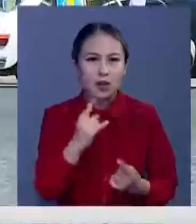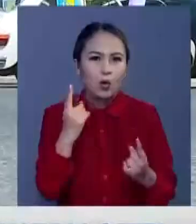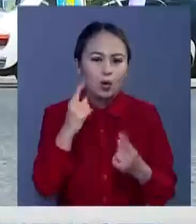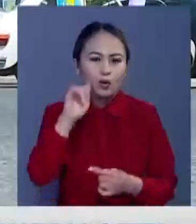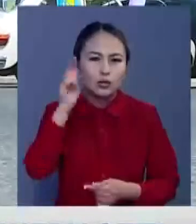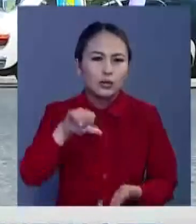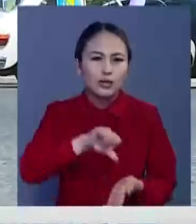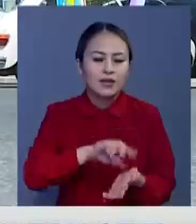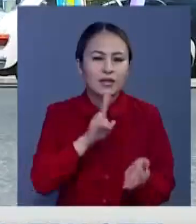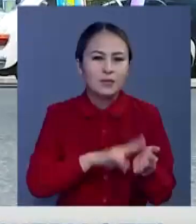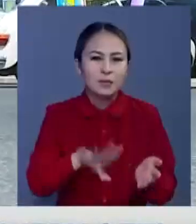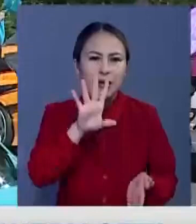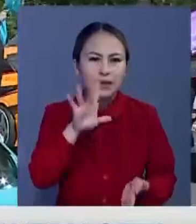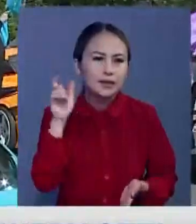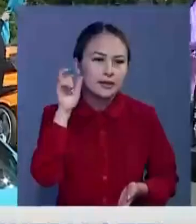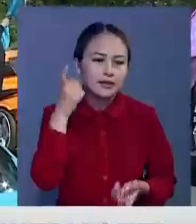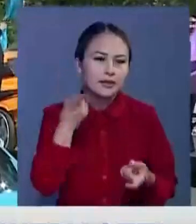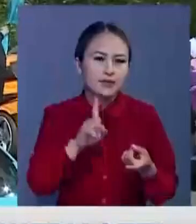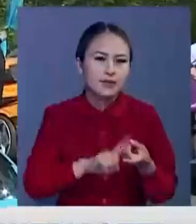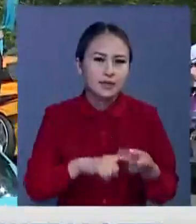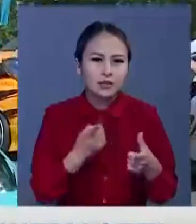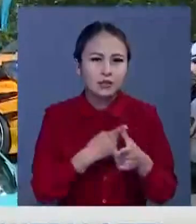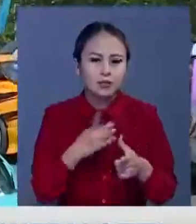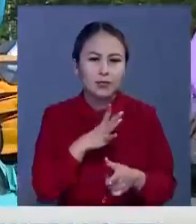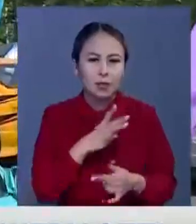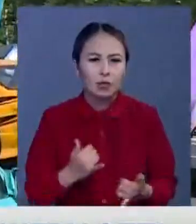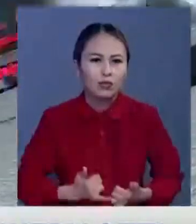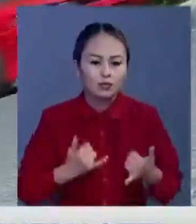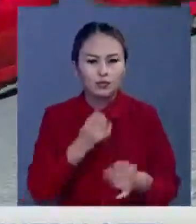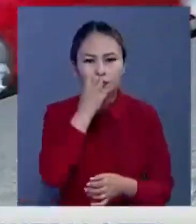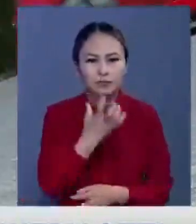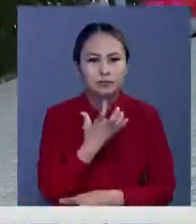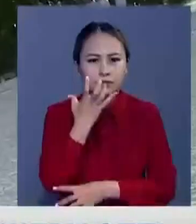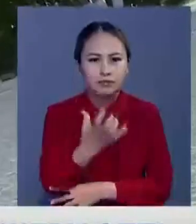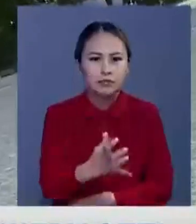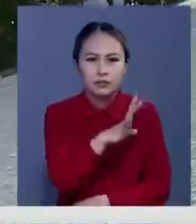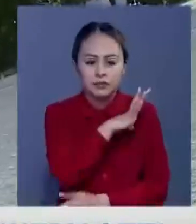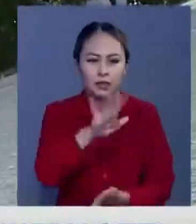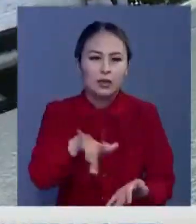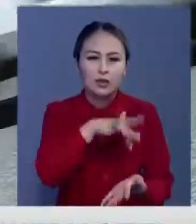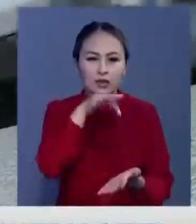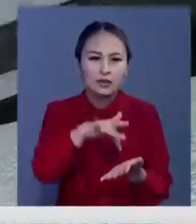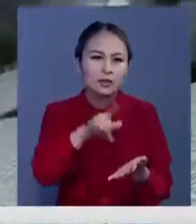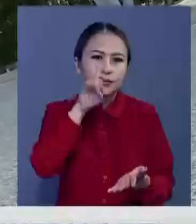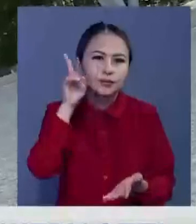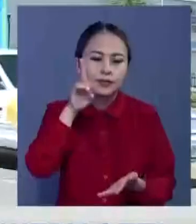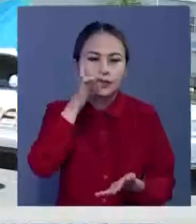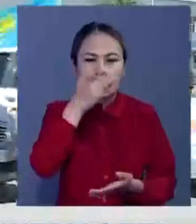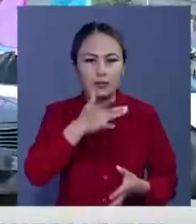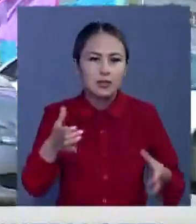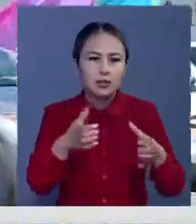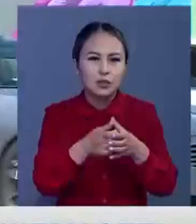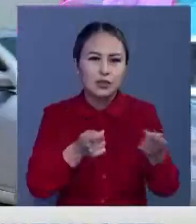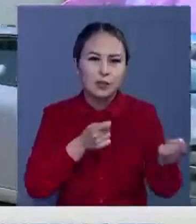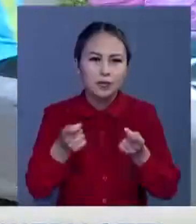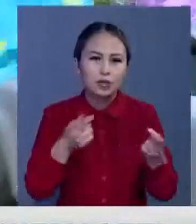Отан соғысының 75 жылдығына орай батырларға тағзым етіп монументке гүл шоқтарын қойды. Қалалық жастар саясаты